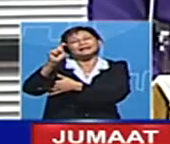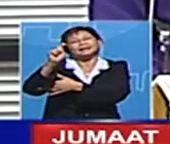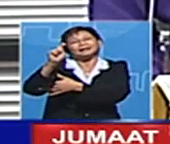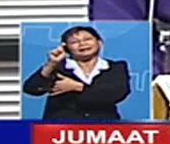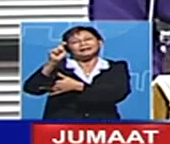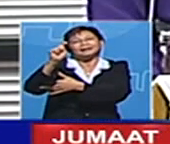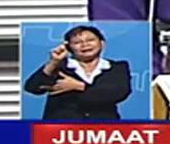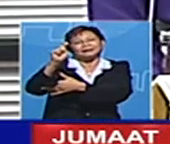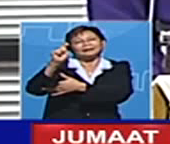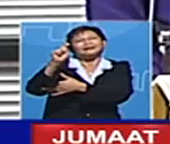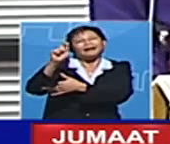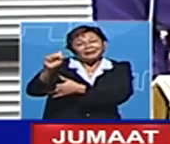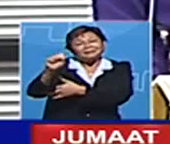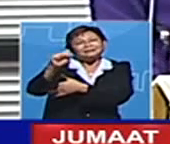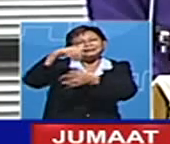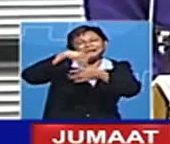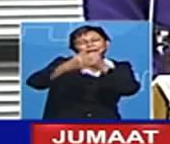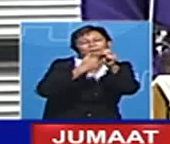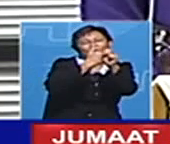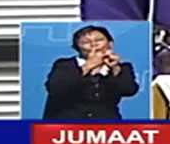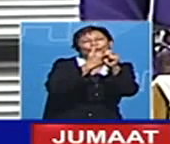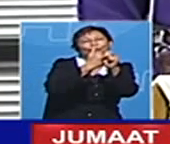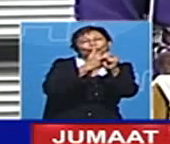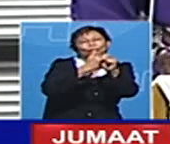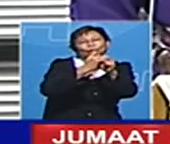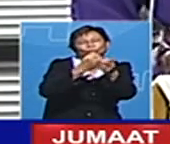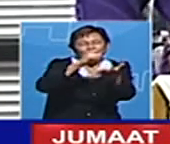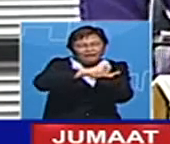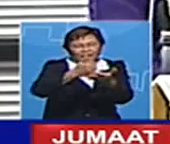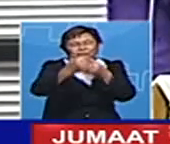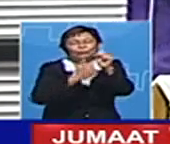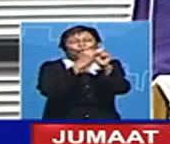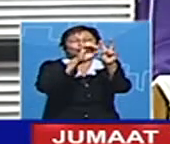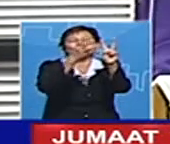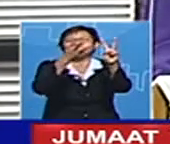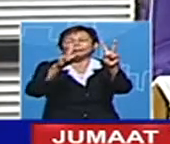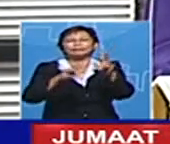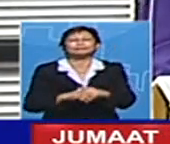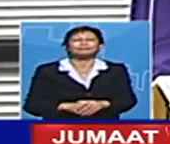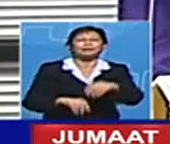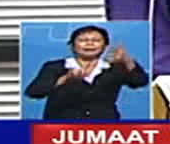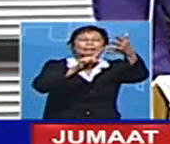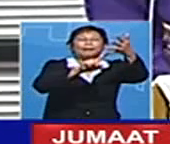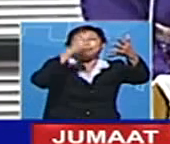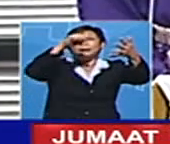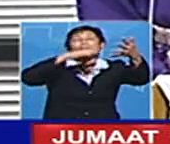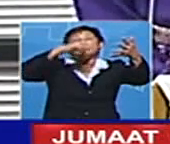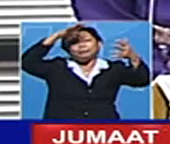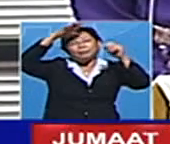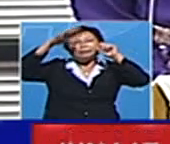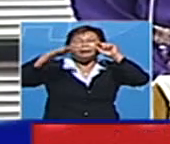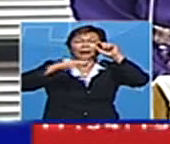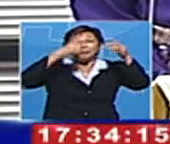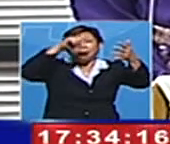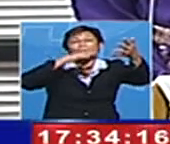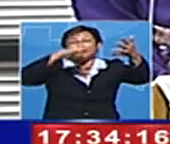luar negara mulai tahun taksiran 2016 dan kelima bagi ibu Bapa